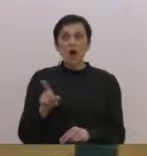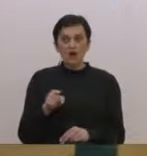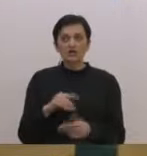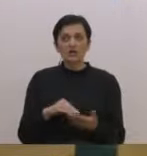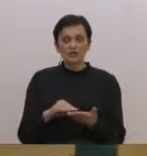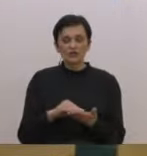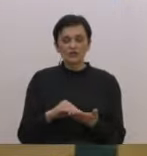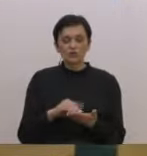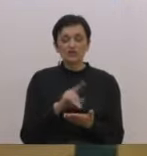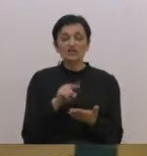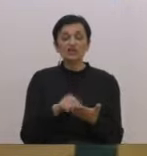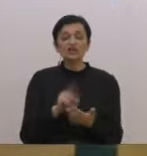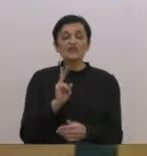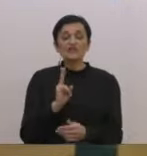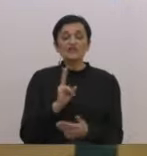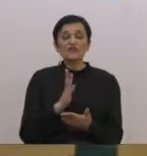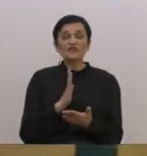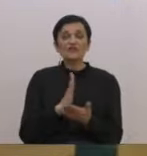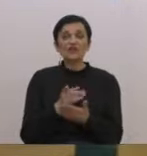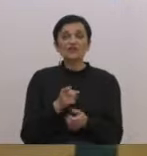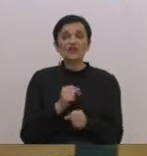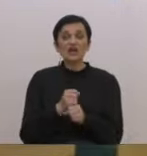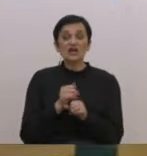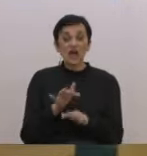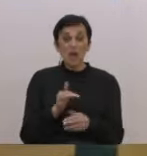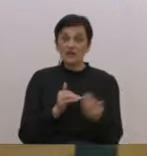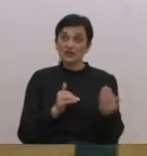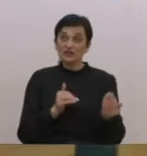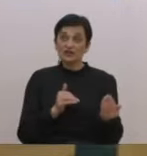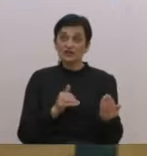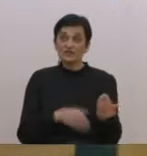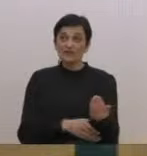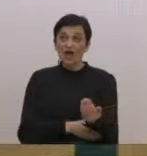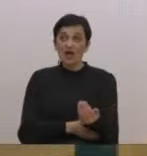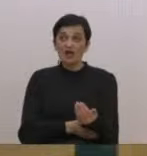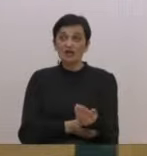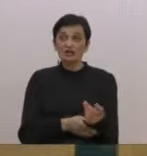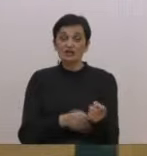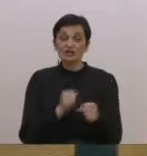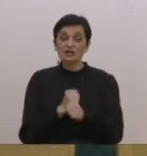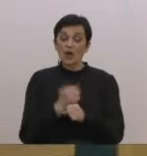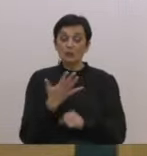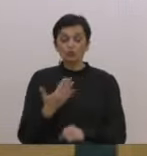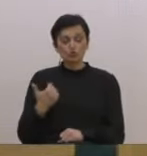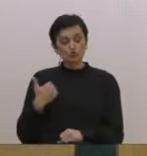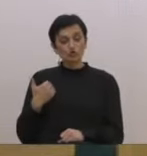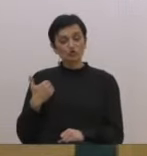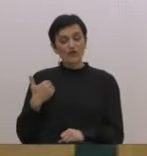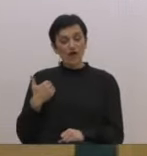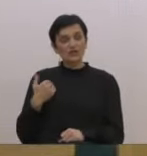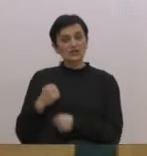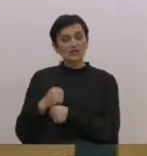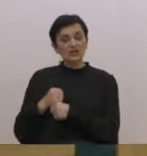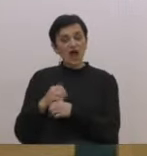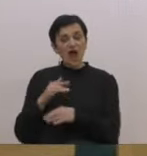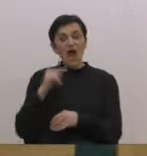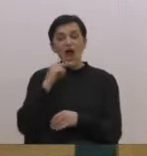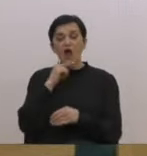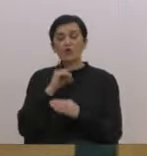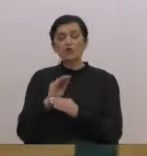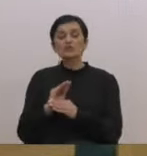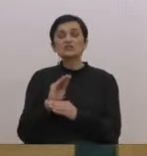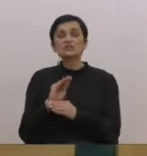ვიმეორებ კითხვას, ვინ არის ამის გამკეთებელი? თქვენ უფრო ხართ ამის გამკეთებელი თუ ჩვენ უფრო ვართ? ეკონომიკური